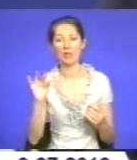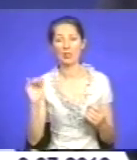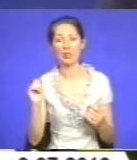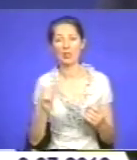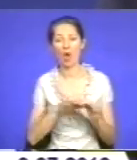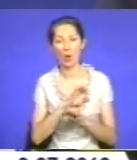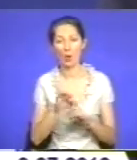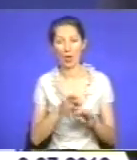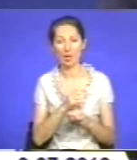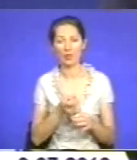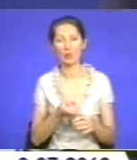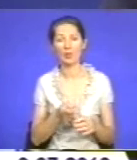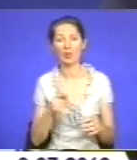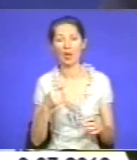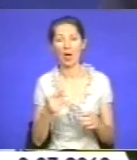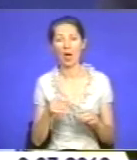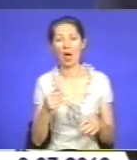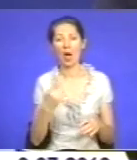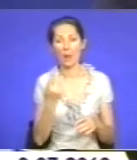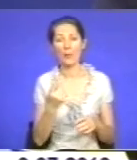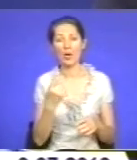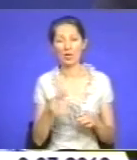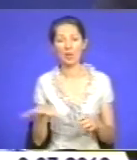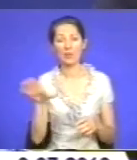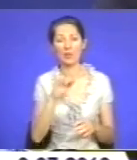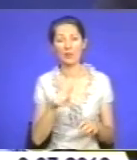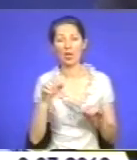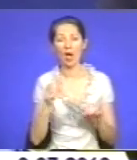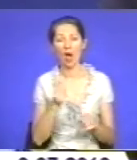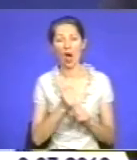роботи, прежде всього, глав обласних адміністрацій,